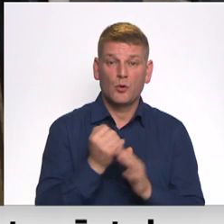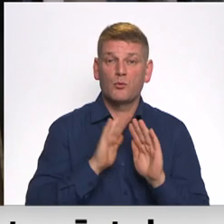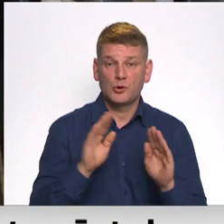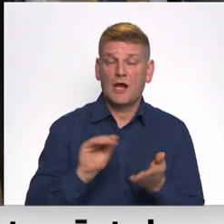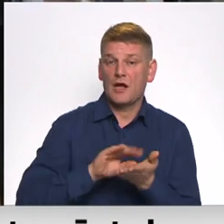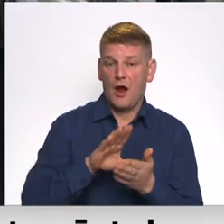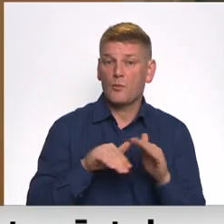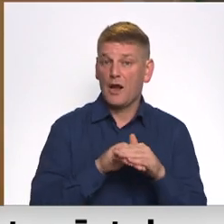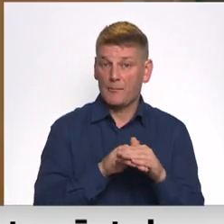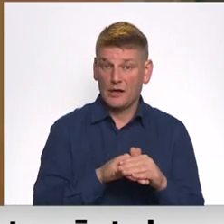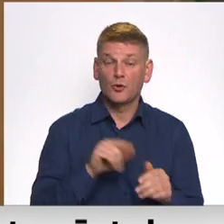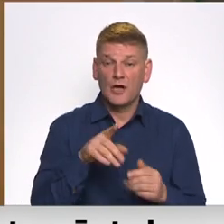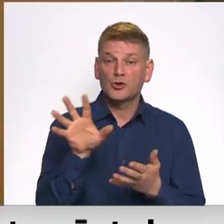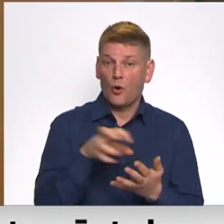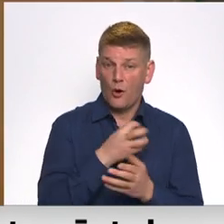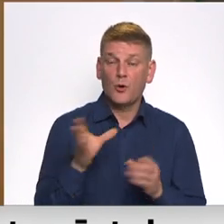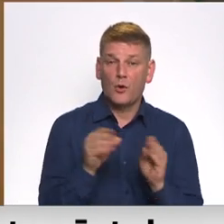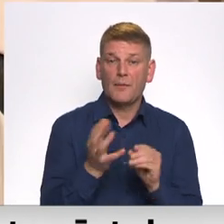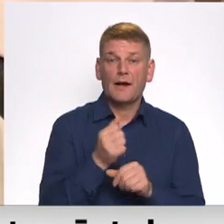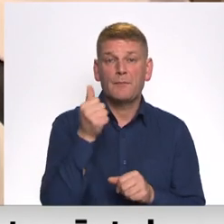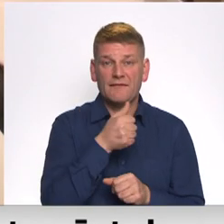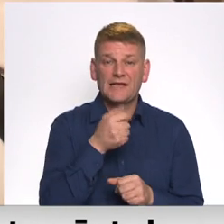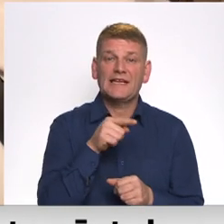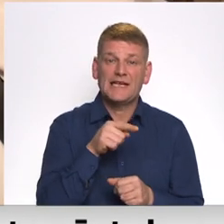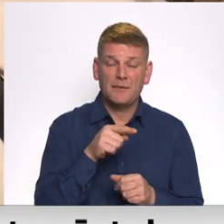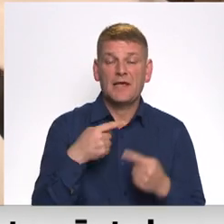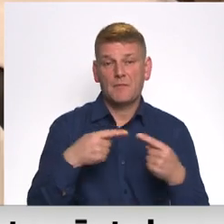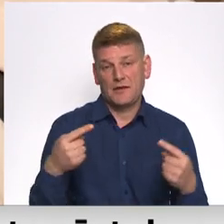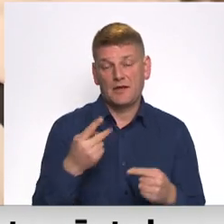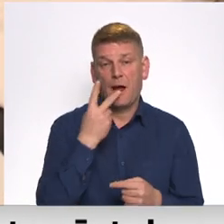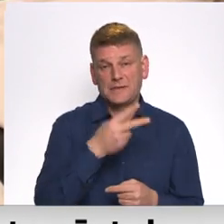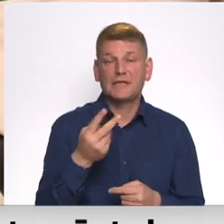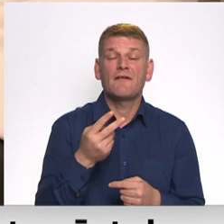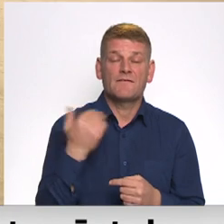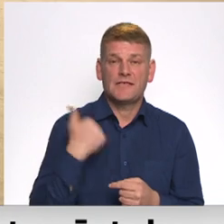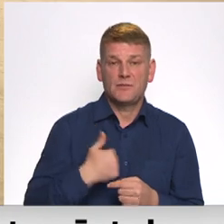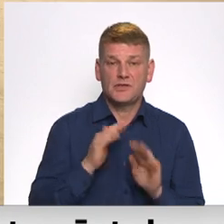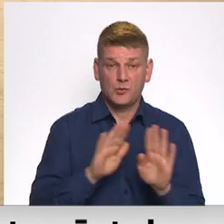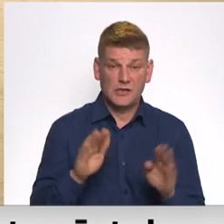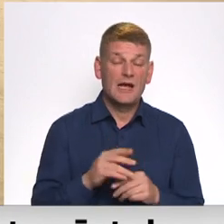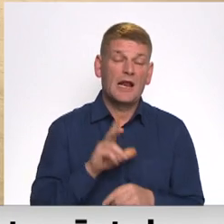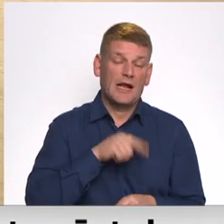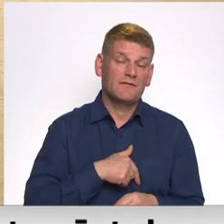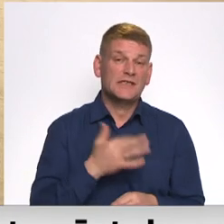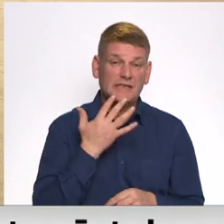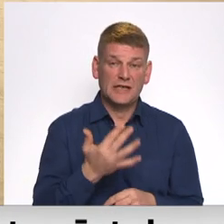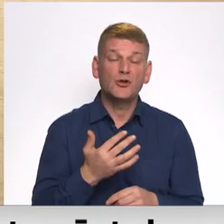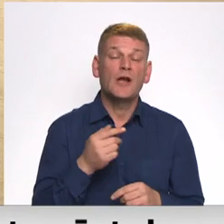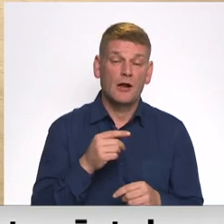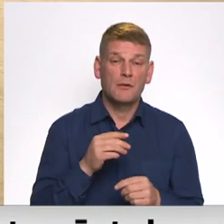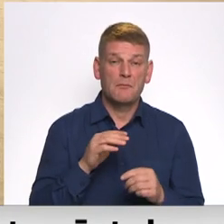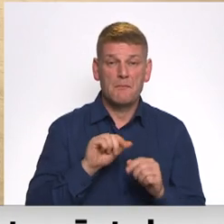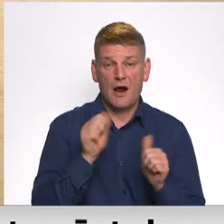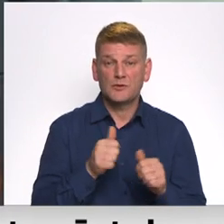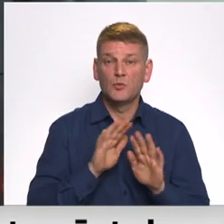krājuma glabātuvē, bet tās kopija kopā ar dažām privātām Tīdemaņa mantām apskatām Ventspils muzejā. Latvijas Nacionālā mākslas muzeja kolekcijā